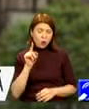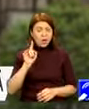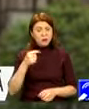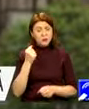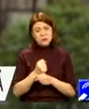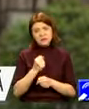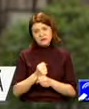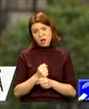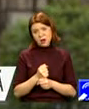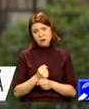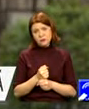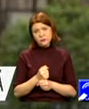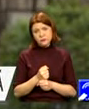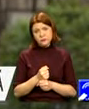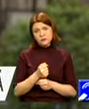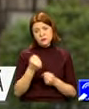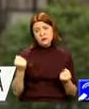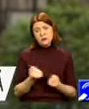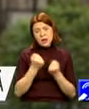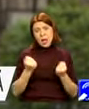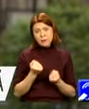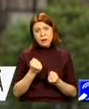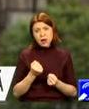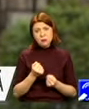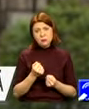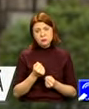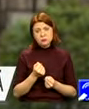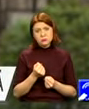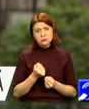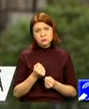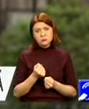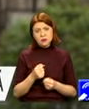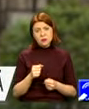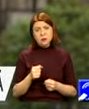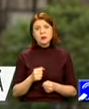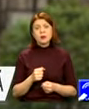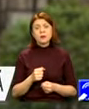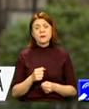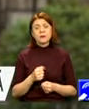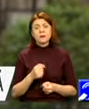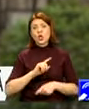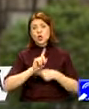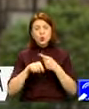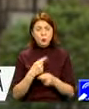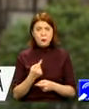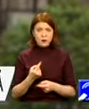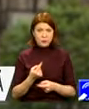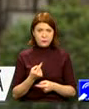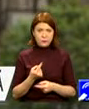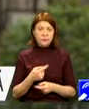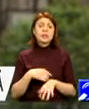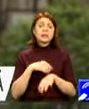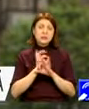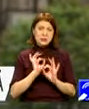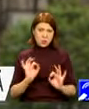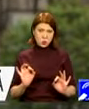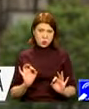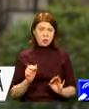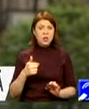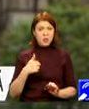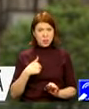facă datoria cu vârf și îndesat, cum se spune, după care, cu siguranță,